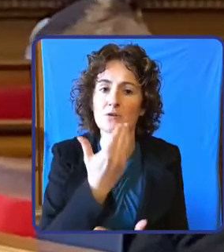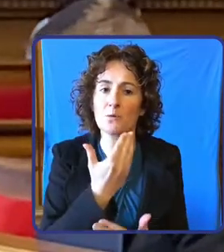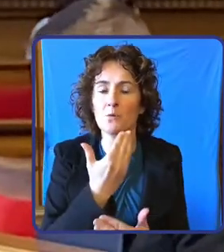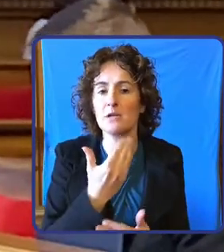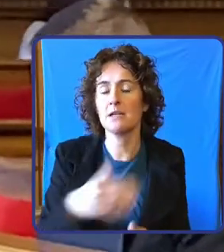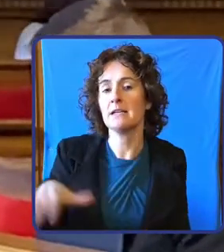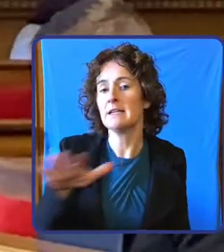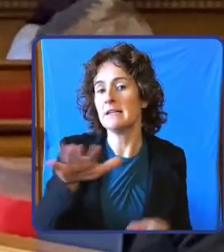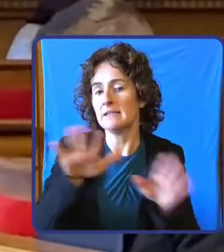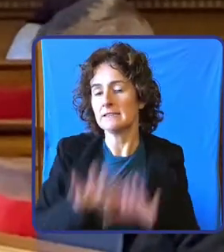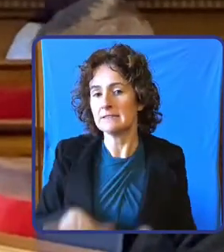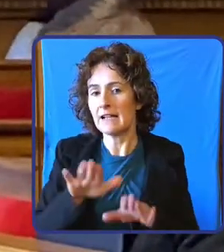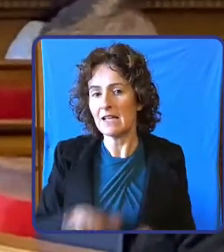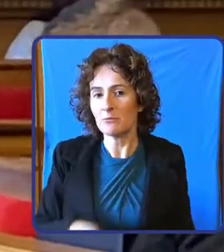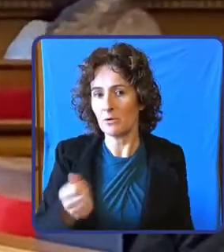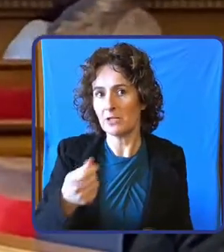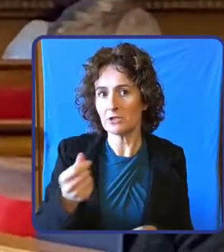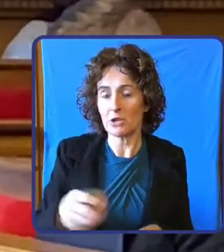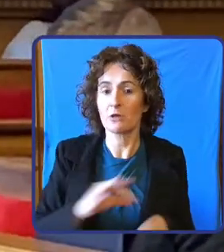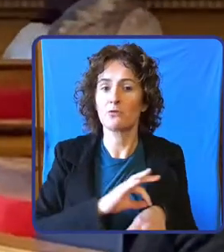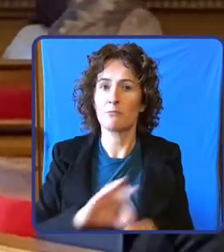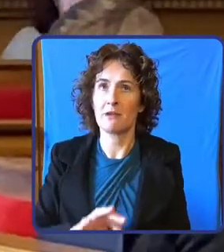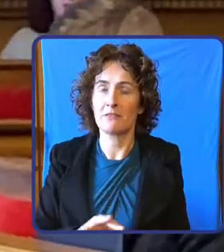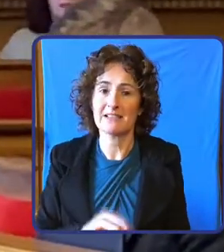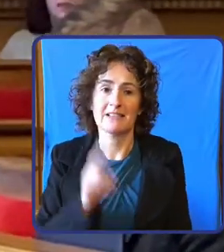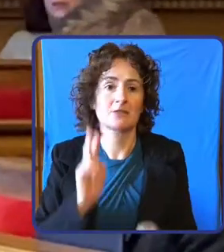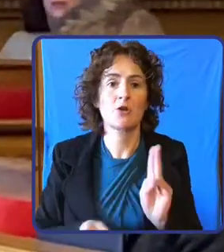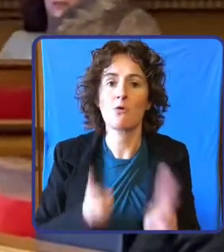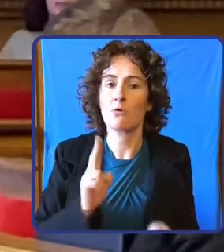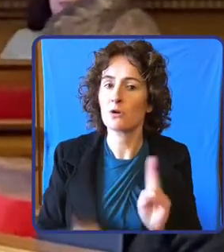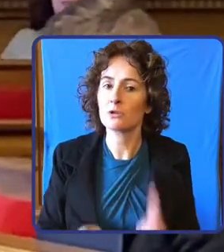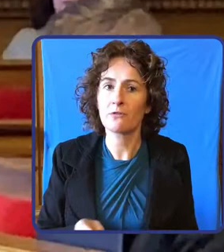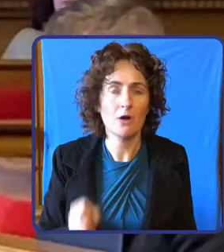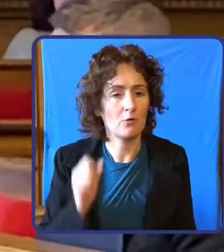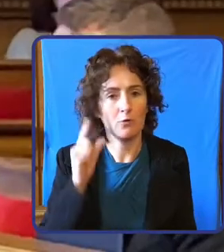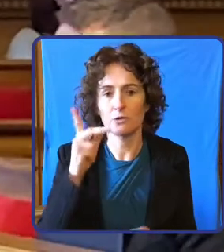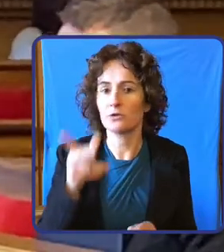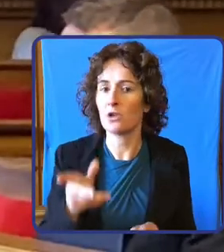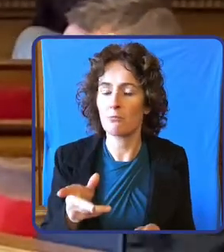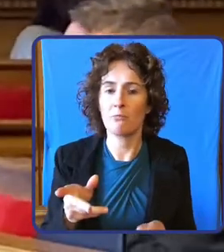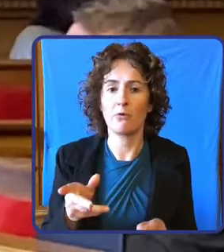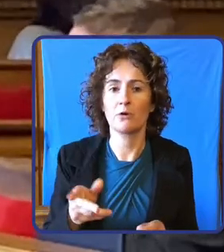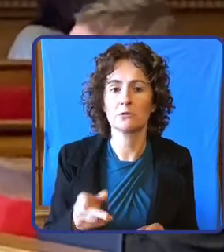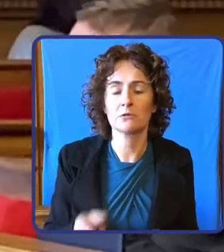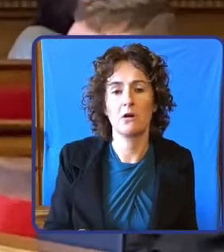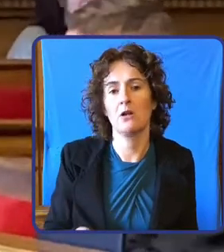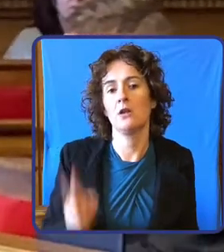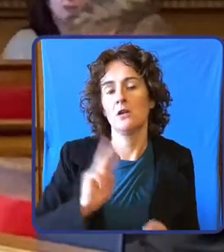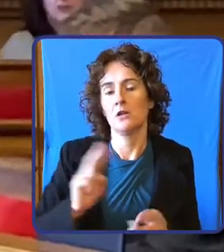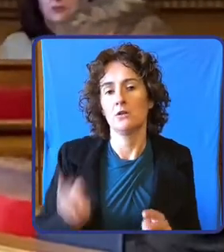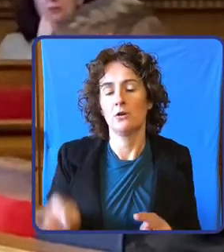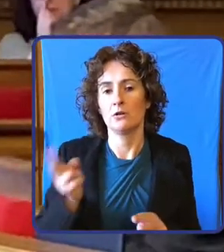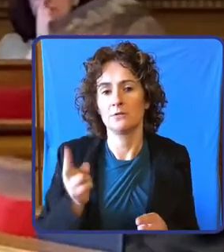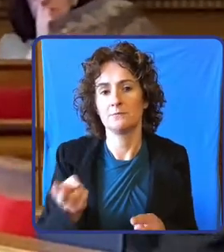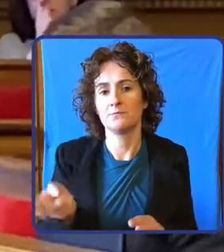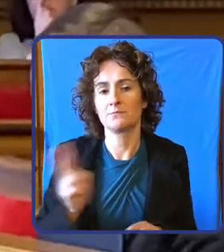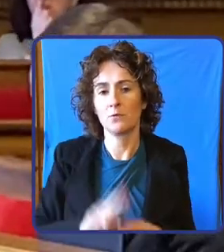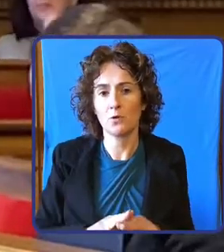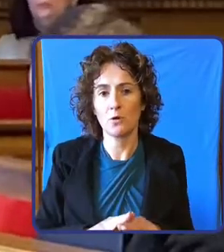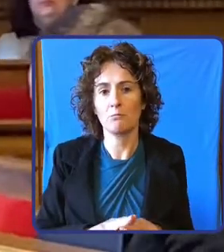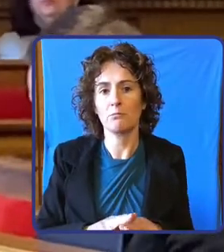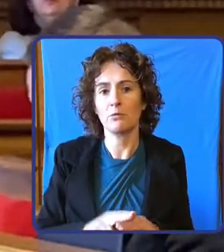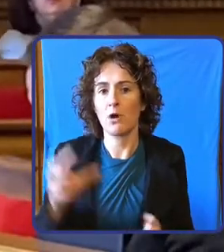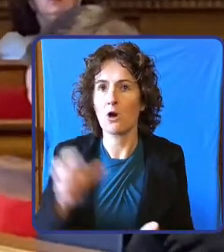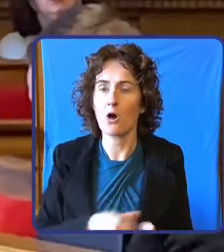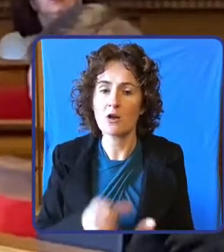bevezetéséről. Hogy van az, hogy azóta is napi szinten több gazdálkodó hív azzal kapcsolatosan,